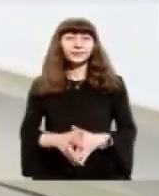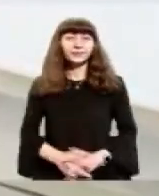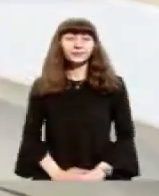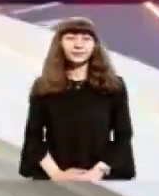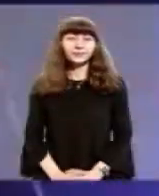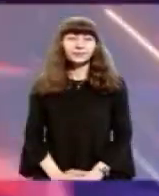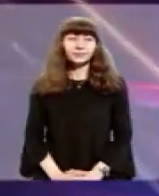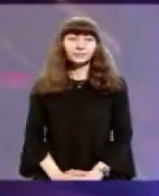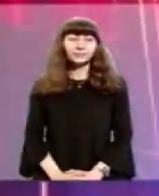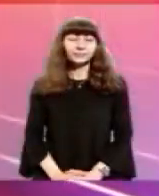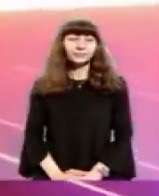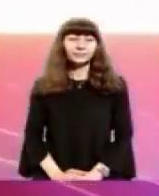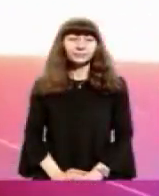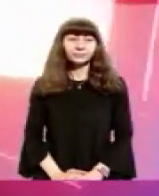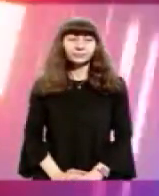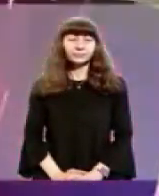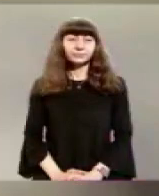население.